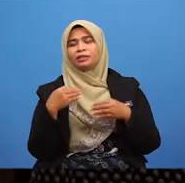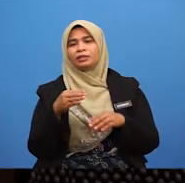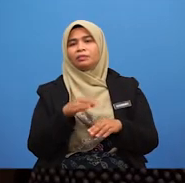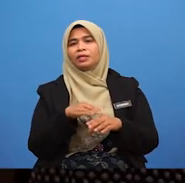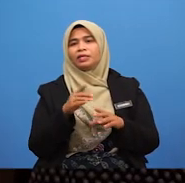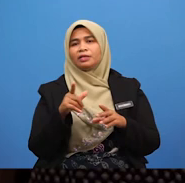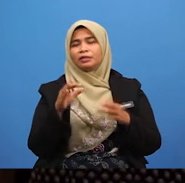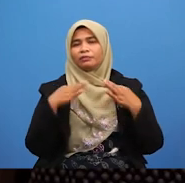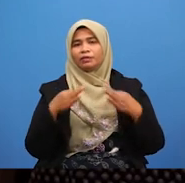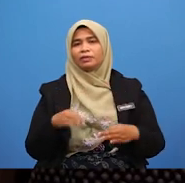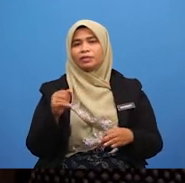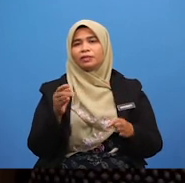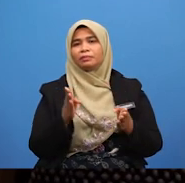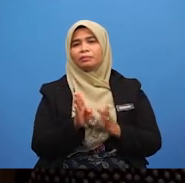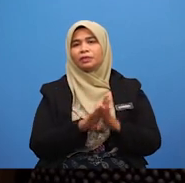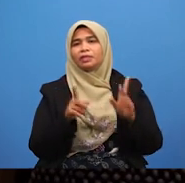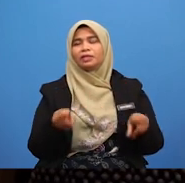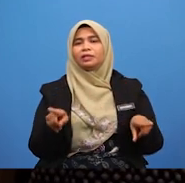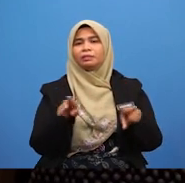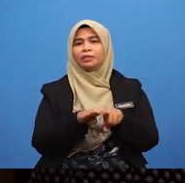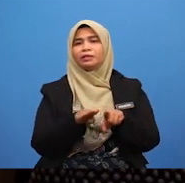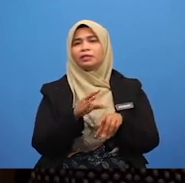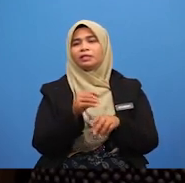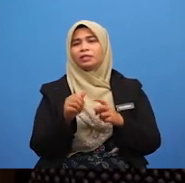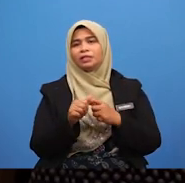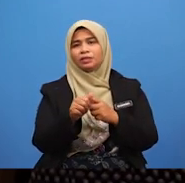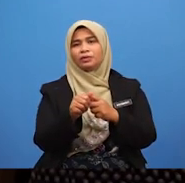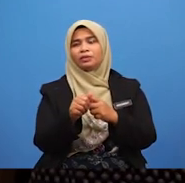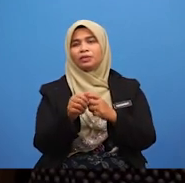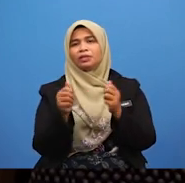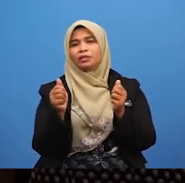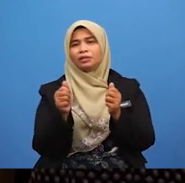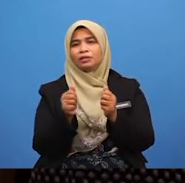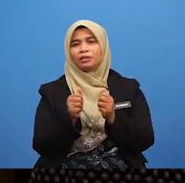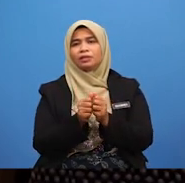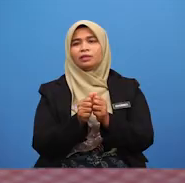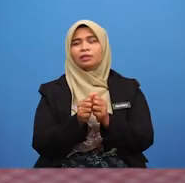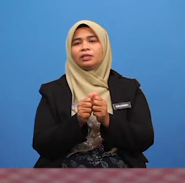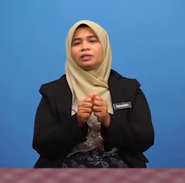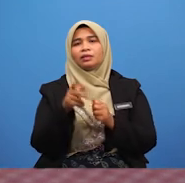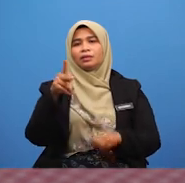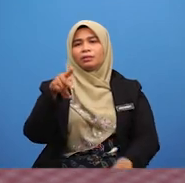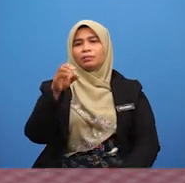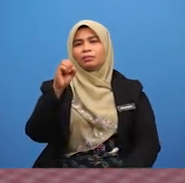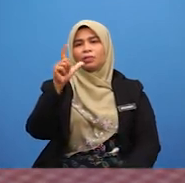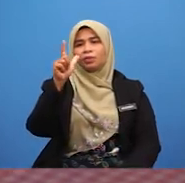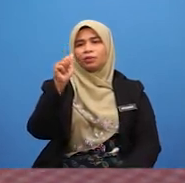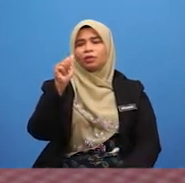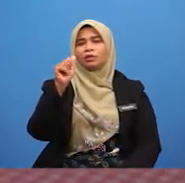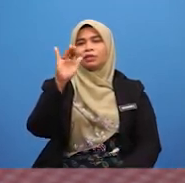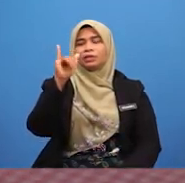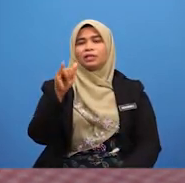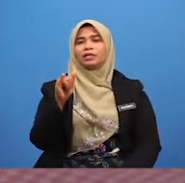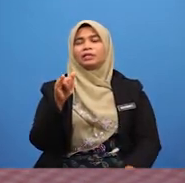Cikgu akan menyusun atur pola yang besar dahulu diikuti dengan yang lebih